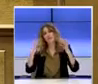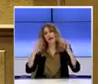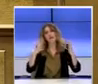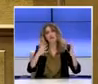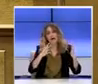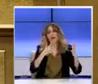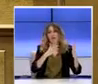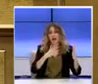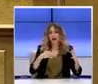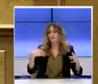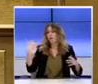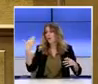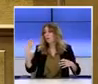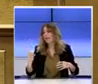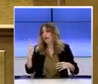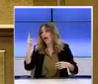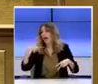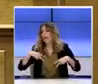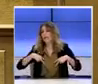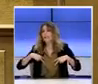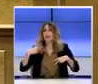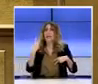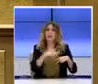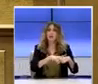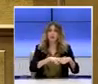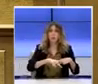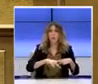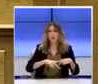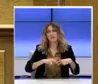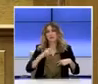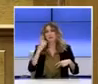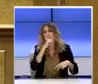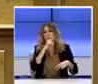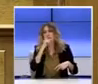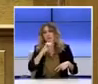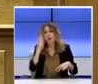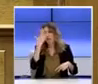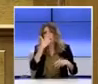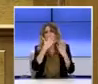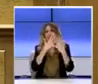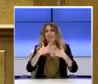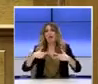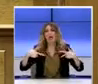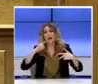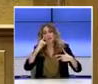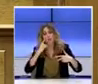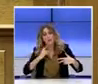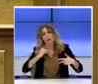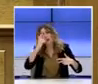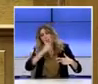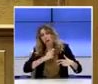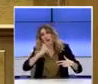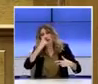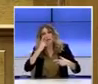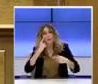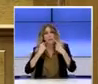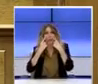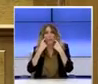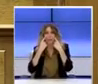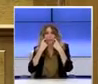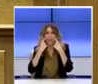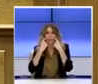σας, αλλά στην πράξη τους αφήσατε και συνεχίζετε να τους αφήνετε μόνους, εντελώς μόνους απέναντι στην